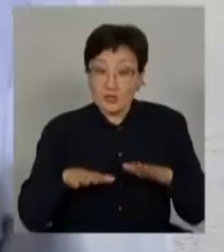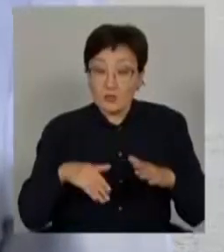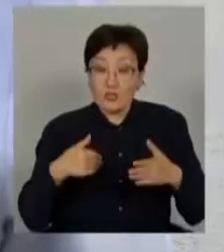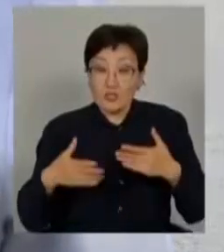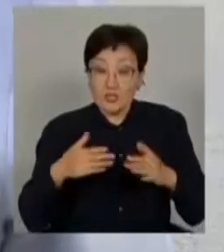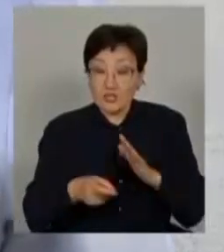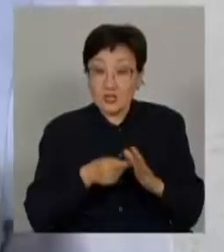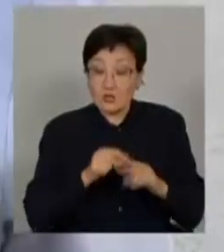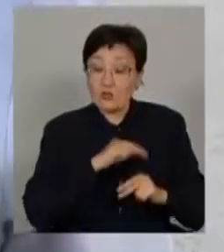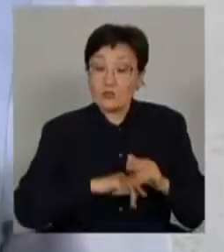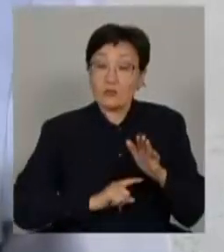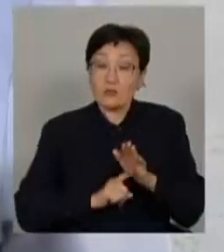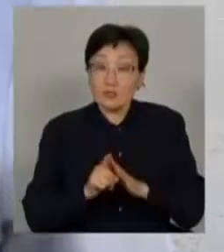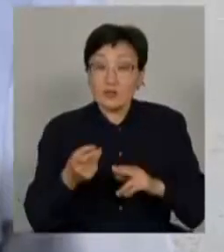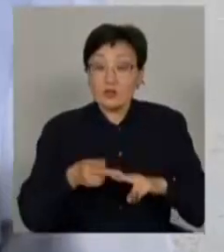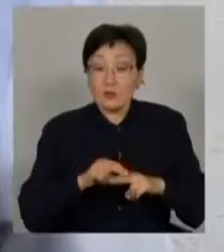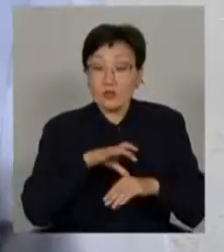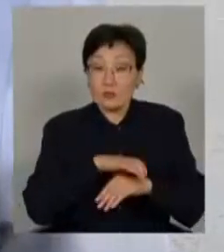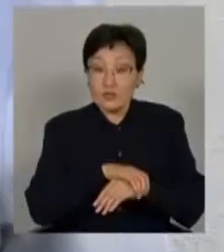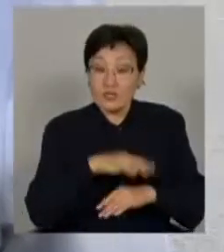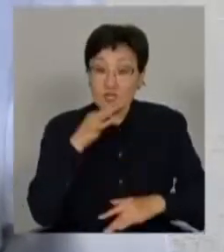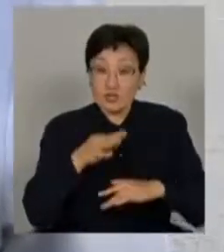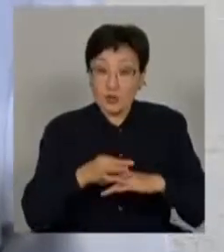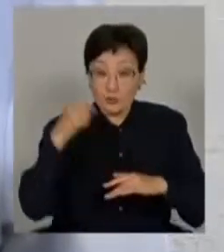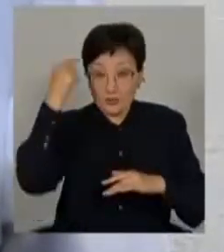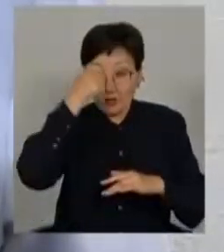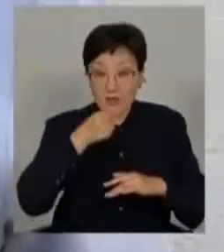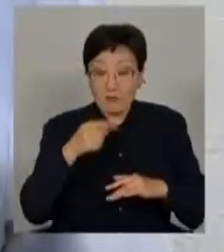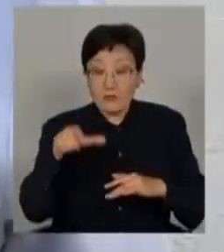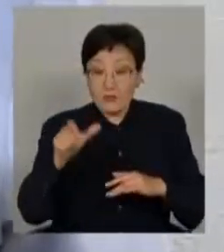қарау бойынша тергеу жұмыстары басталды. Аталған дерек бойынша жауаптылар жазасын алатын болады.